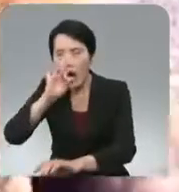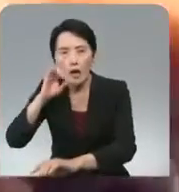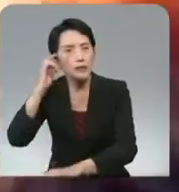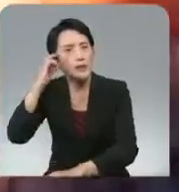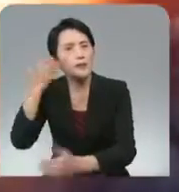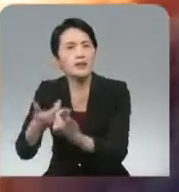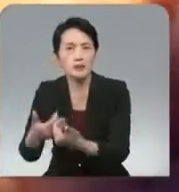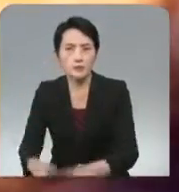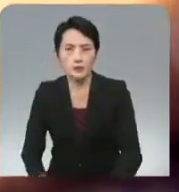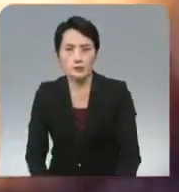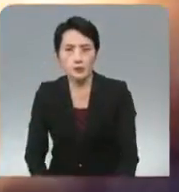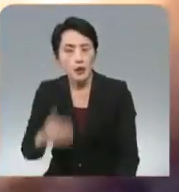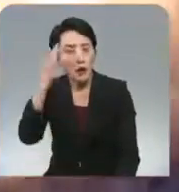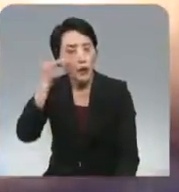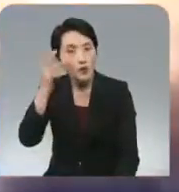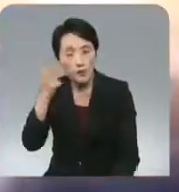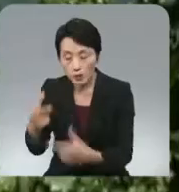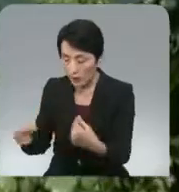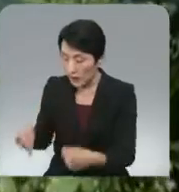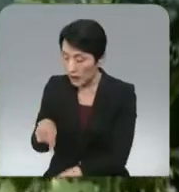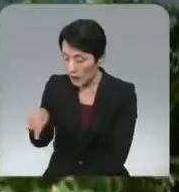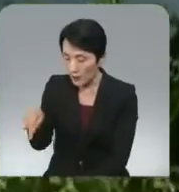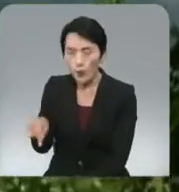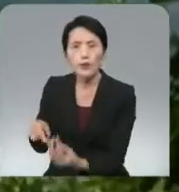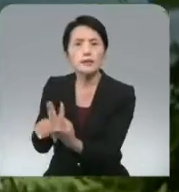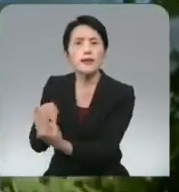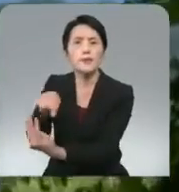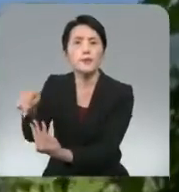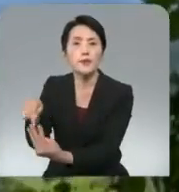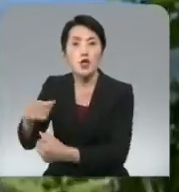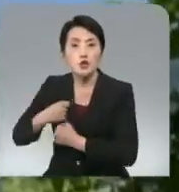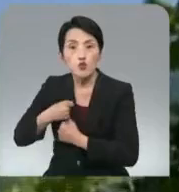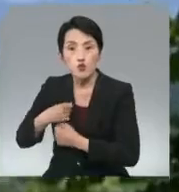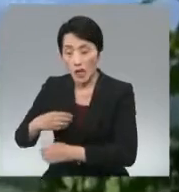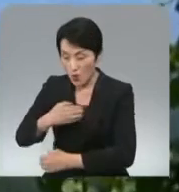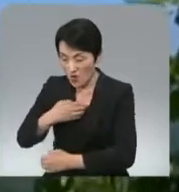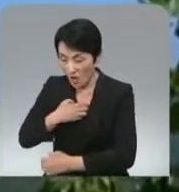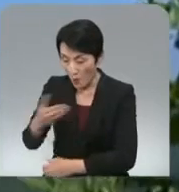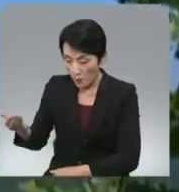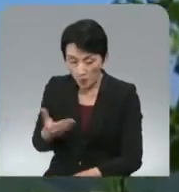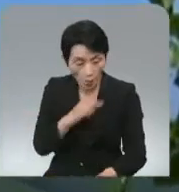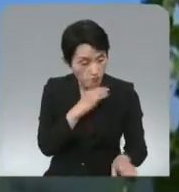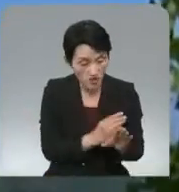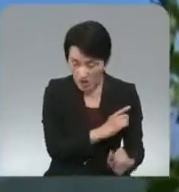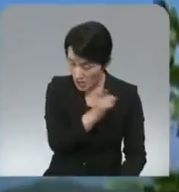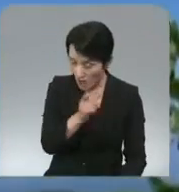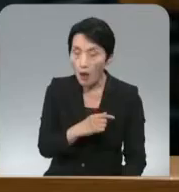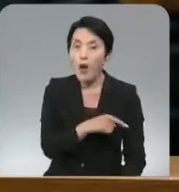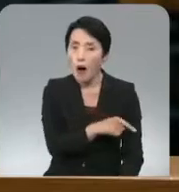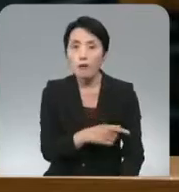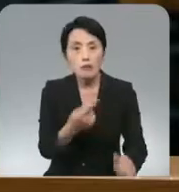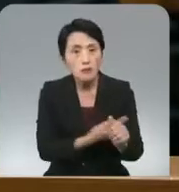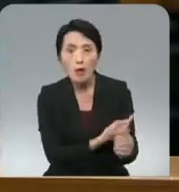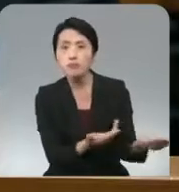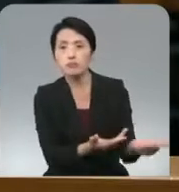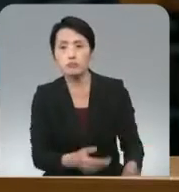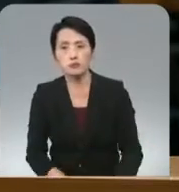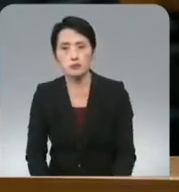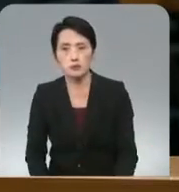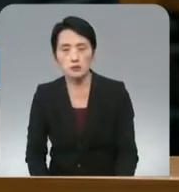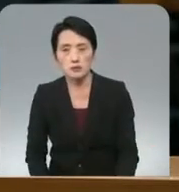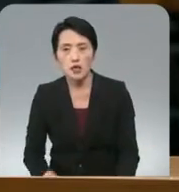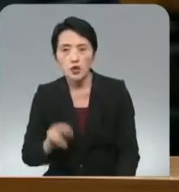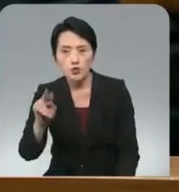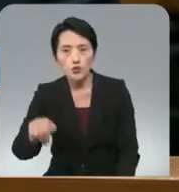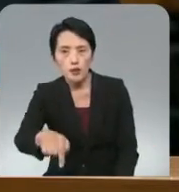diplomatiquement et appeler et d'envoler l'État communiste à revenir à la table du dialogue dans le même temps la diplomate